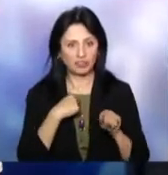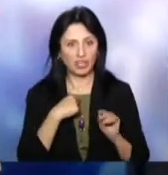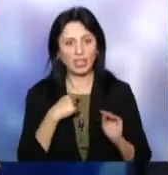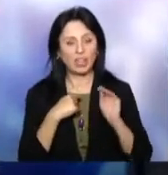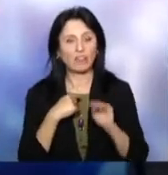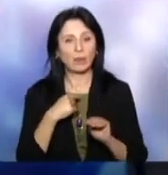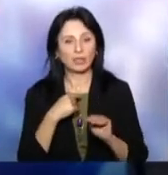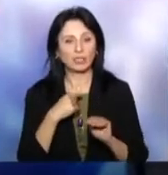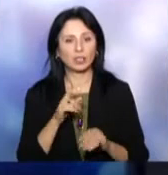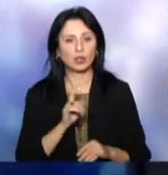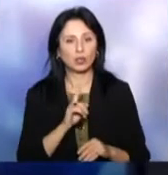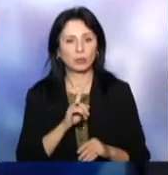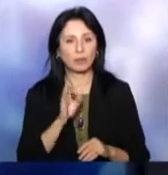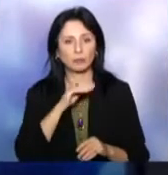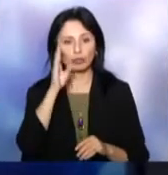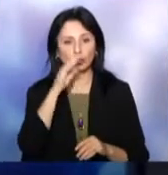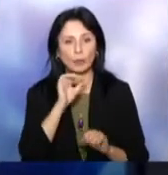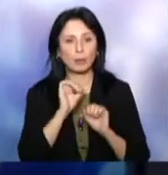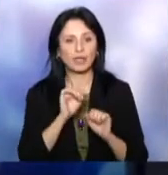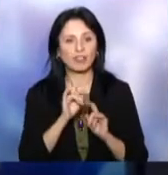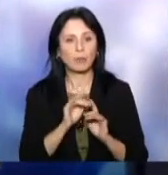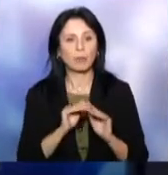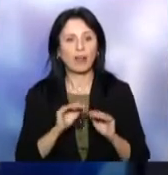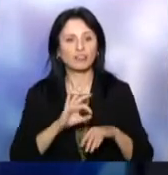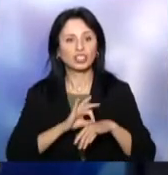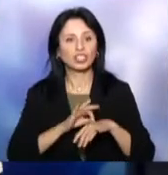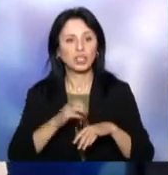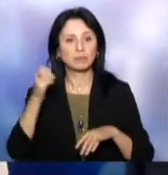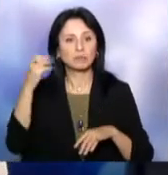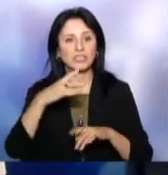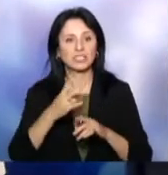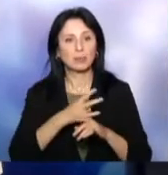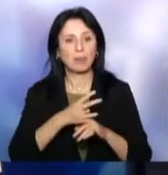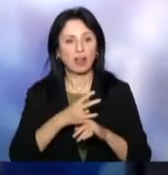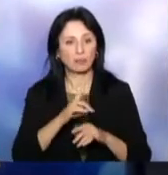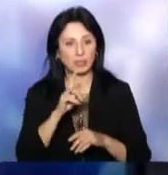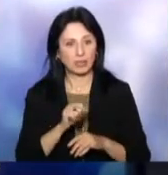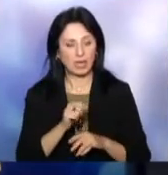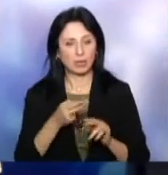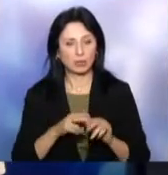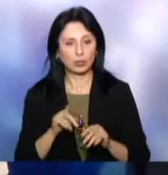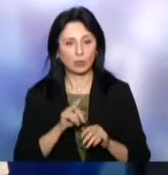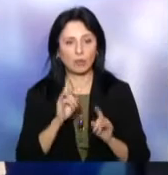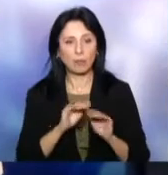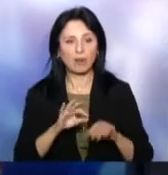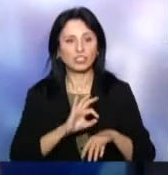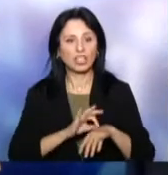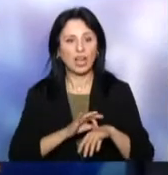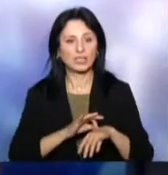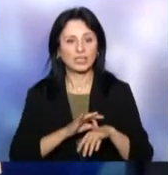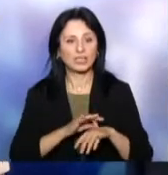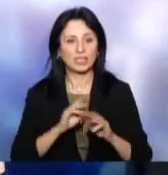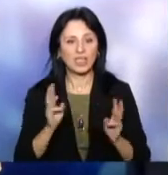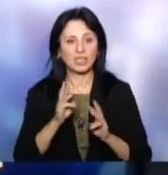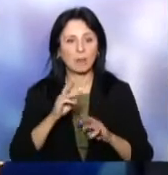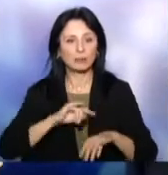დავამატეთ, რომ მშობლებო დაიცავით ბავშვის კანი მზის მავნე გამოსხივებისგან, იმიტომ რომ ბავშვის კანის